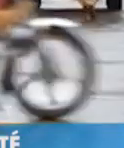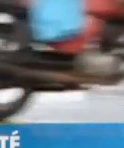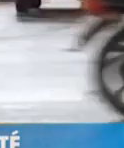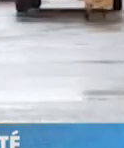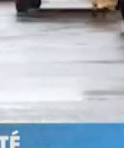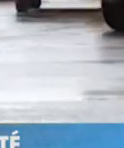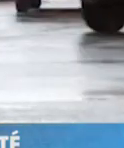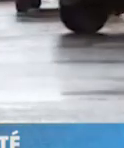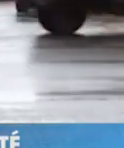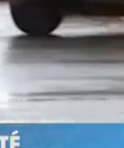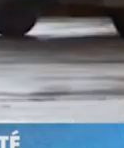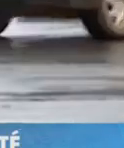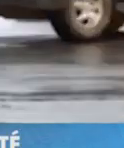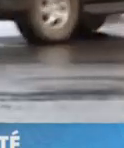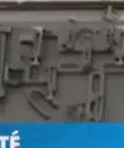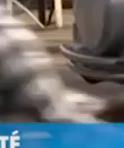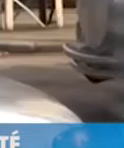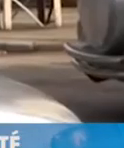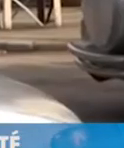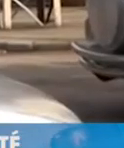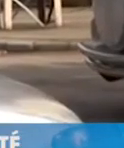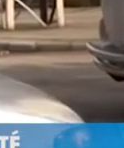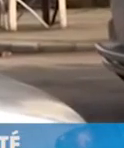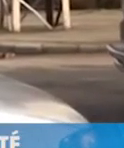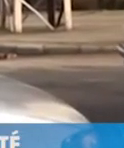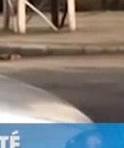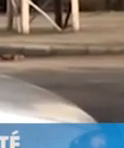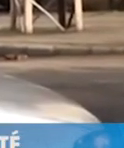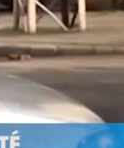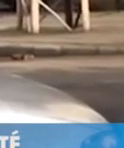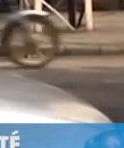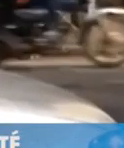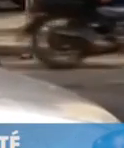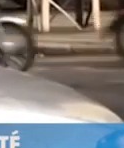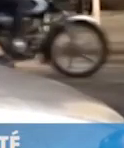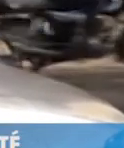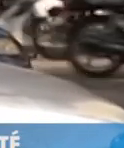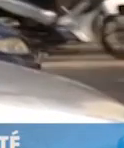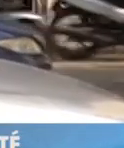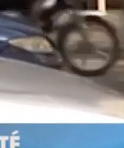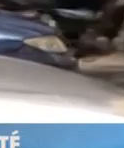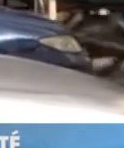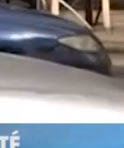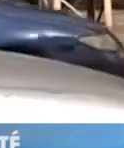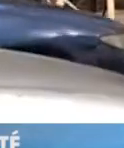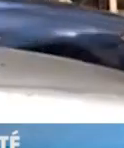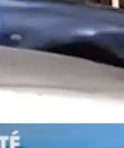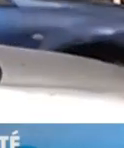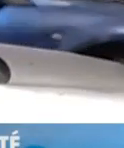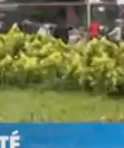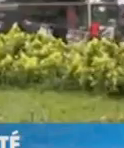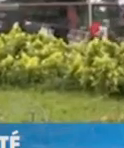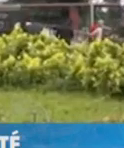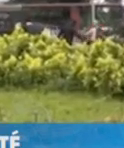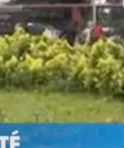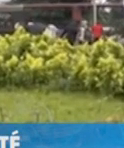de sécurité. 537 policiers, dont le directeur général Assoumane Camara, ils ont été envoyés faire valoir leur droit à la